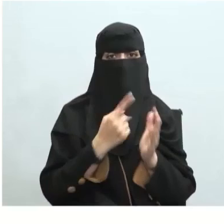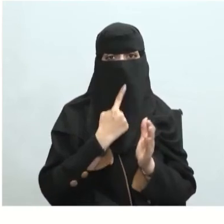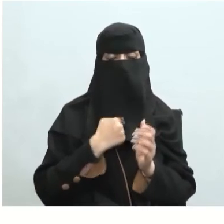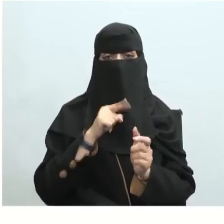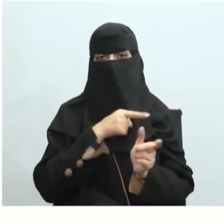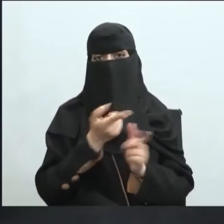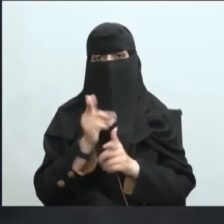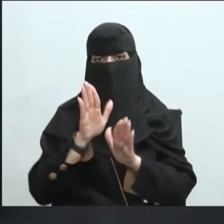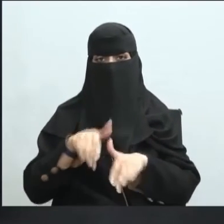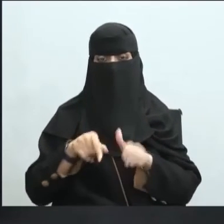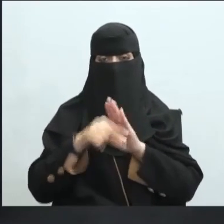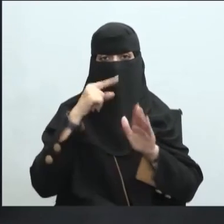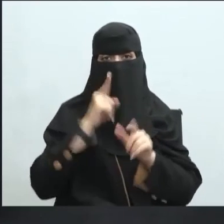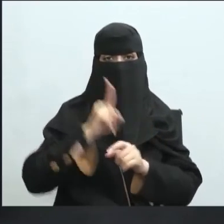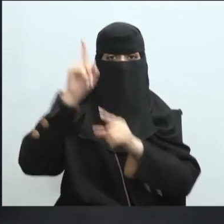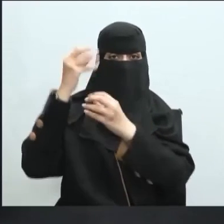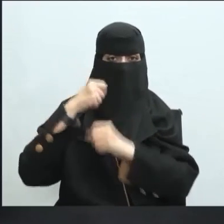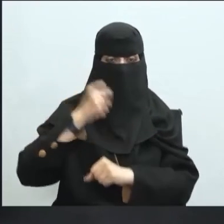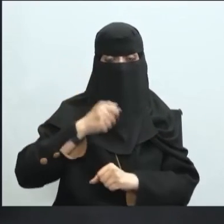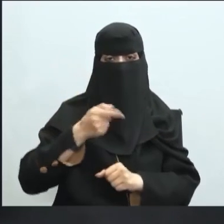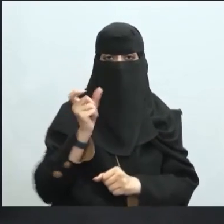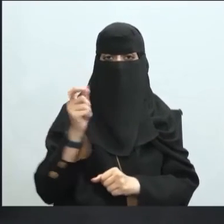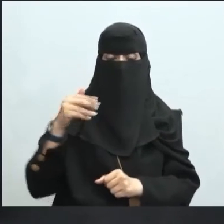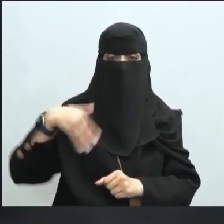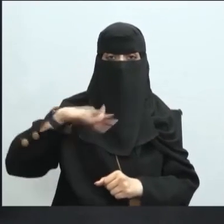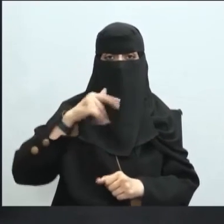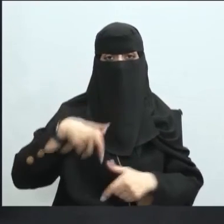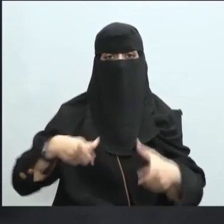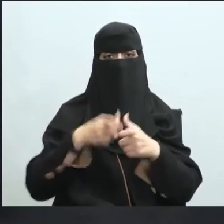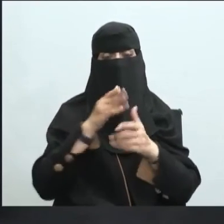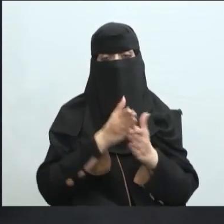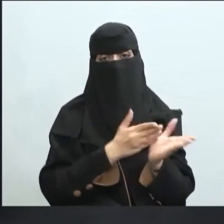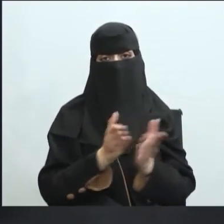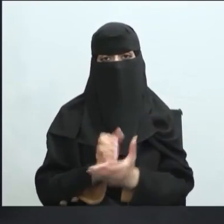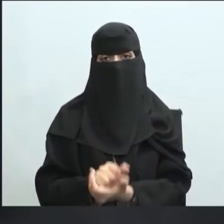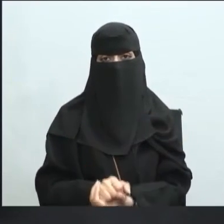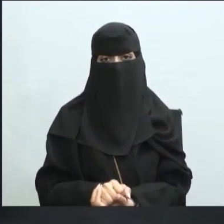نورده في هذا الدرس وصلى الله وسلم على نبينا محمد وعلى اله وصحبه اجمعين